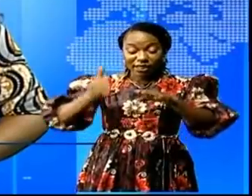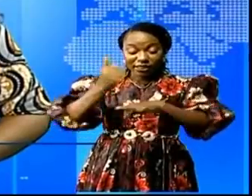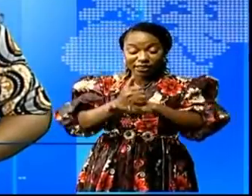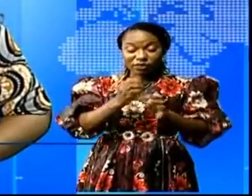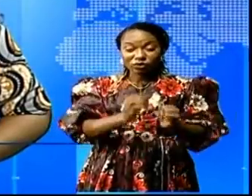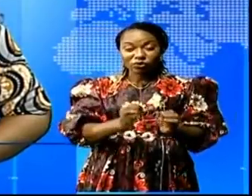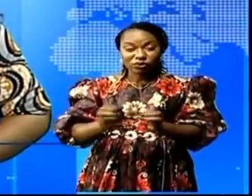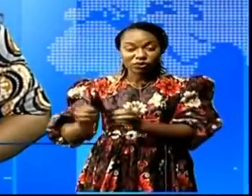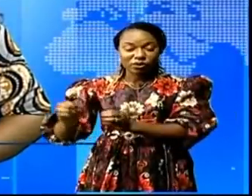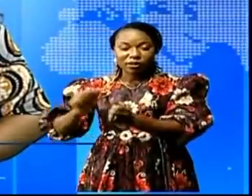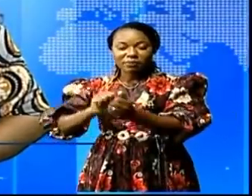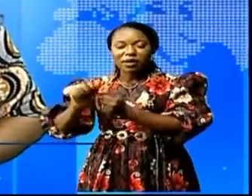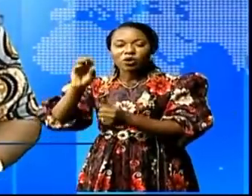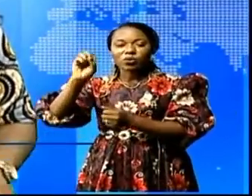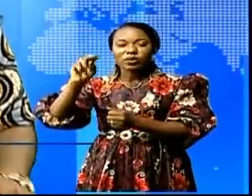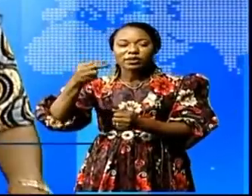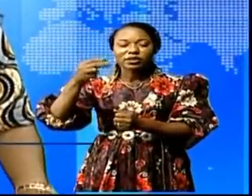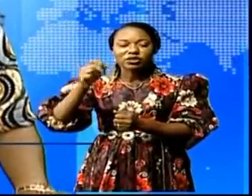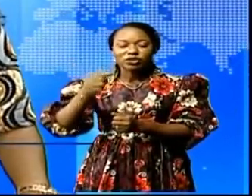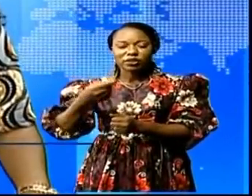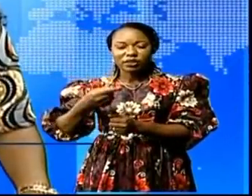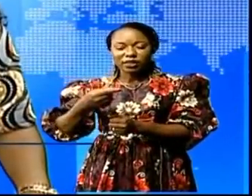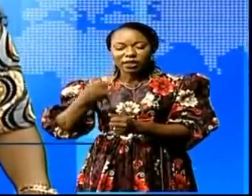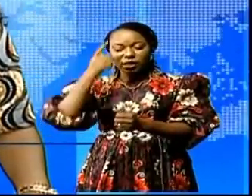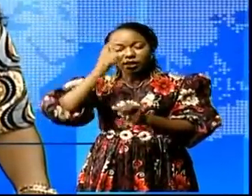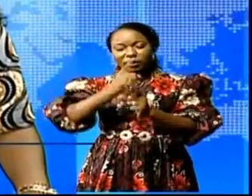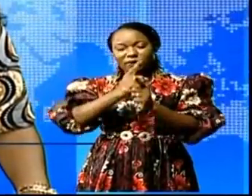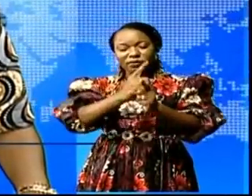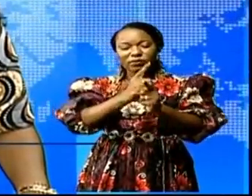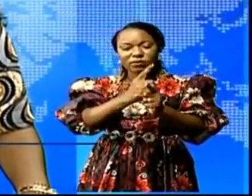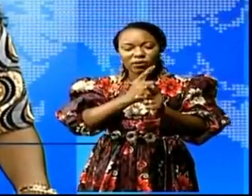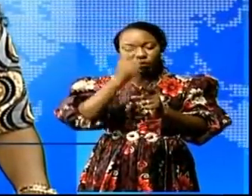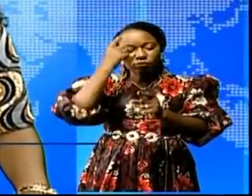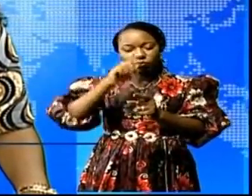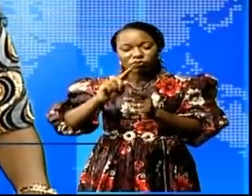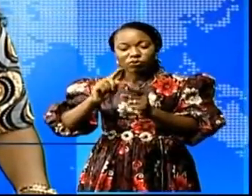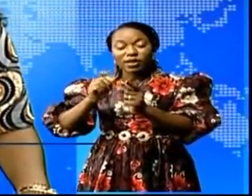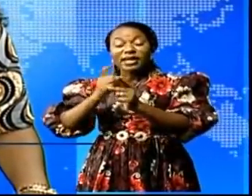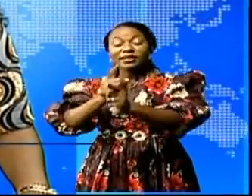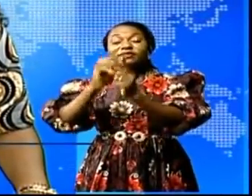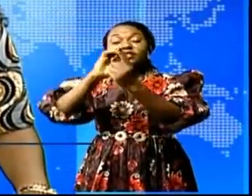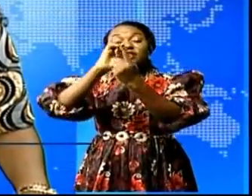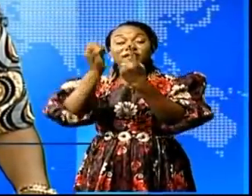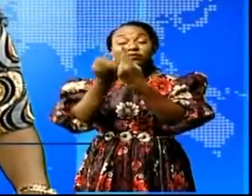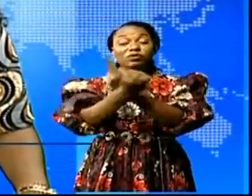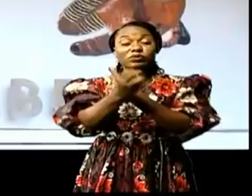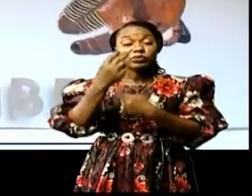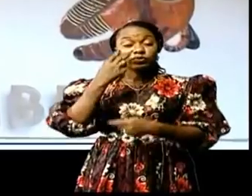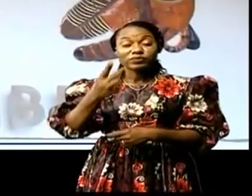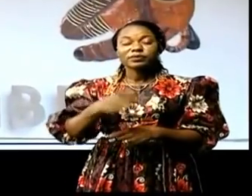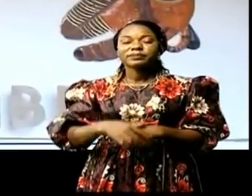par l'ONG Cercle pour la défense de l'environnement. Reportage Marie Kalongi-Gwezia.